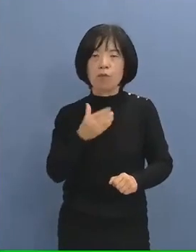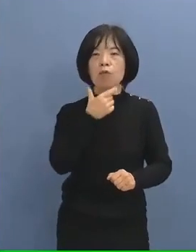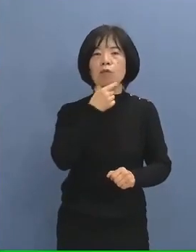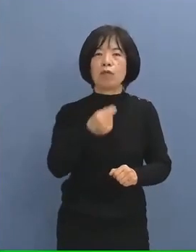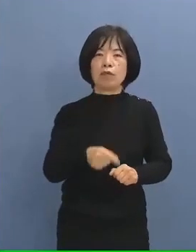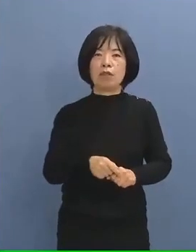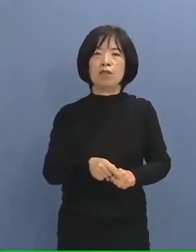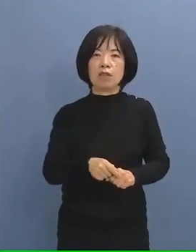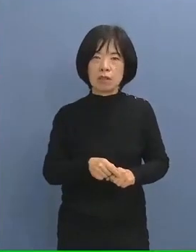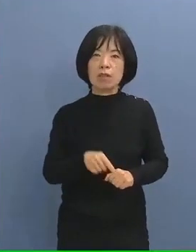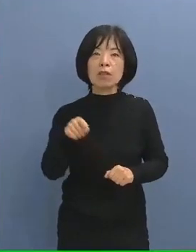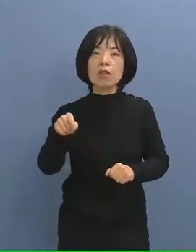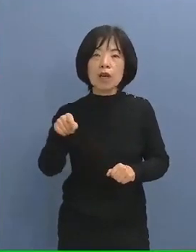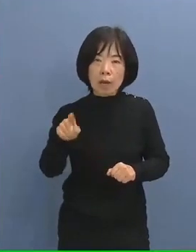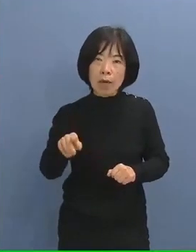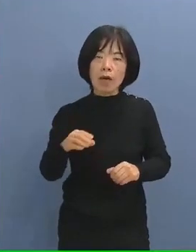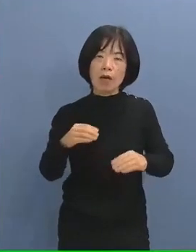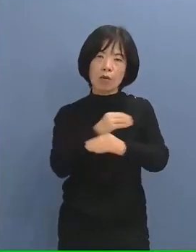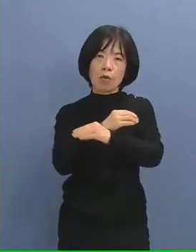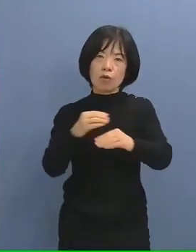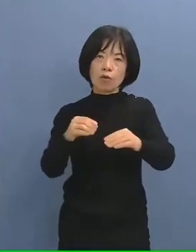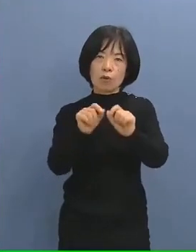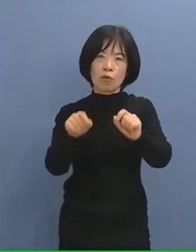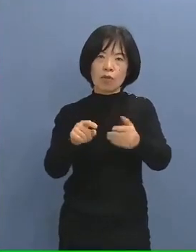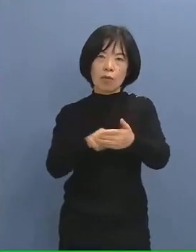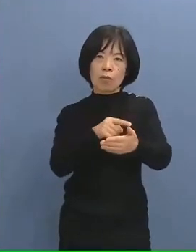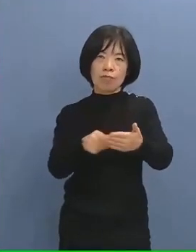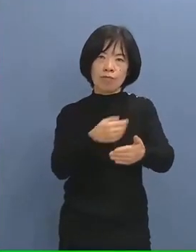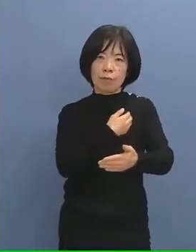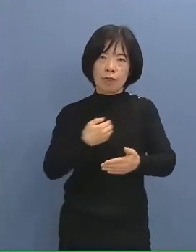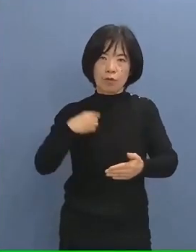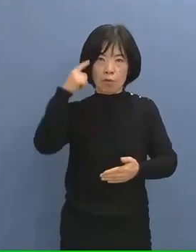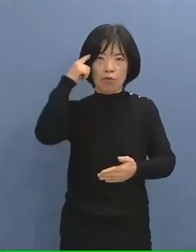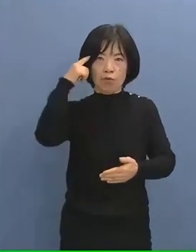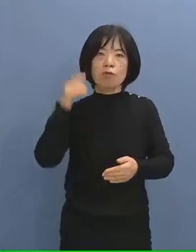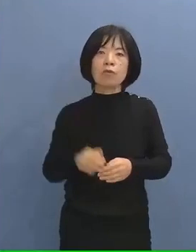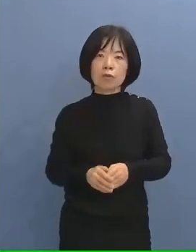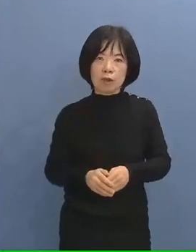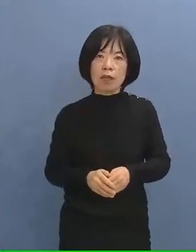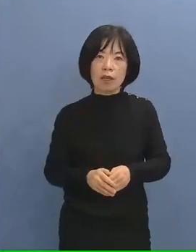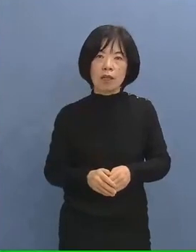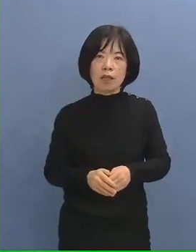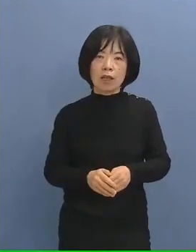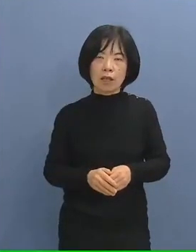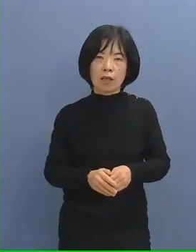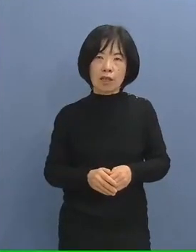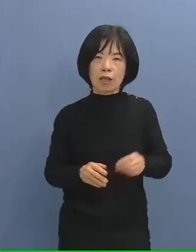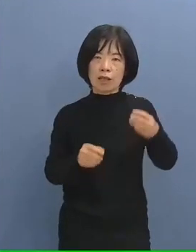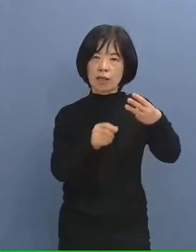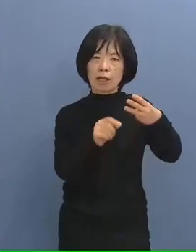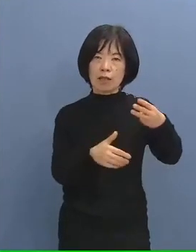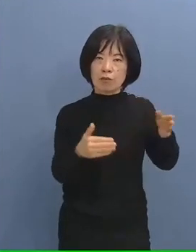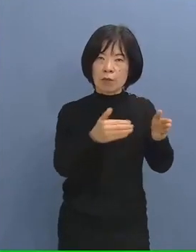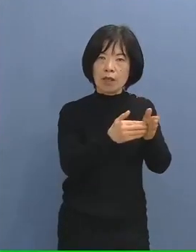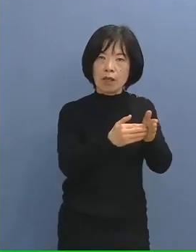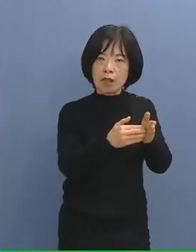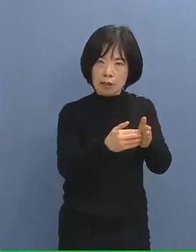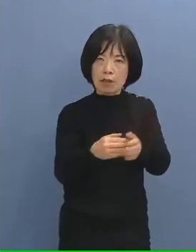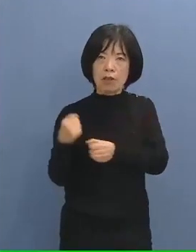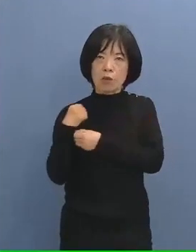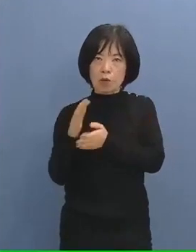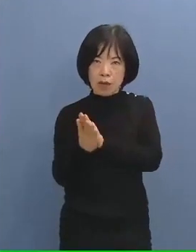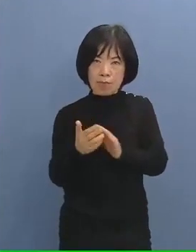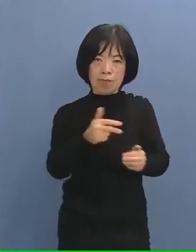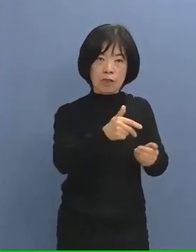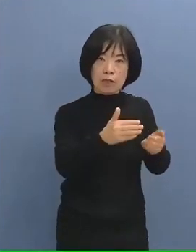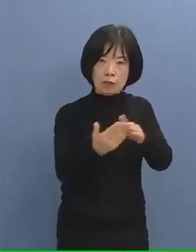然解決されてくると思いますが、そういった意味で年度内に41市長と県とでですね、協議会という